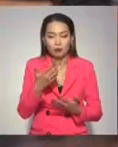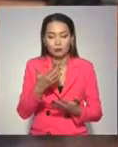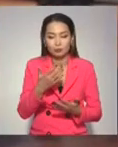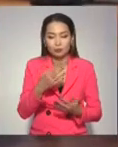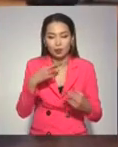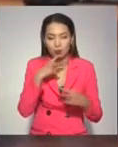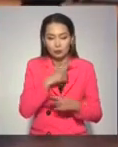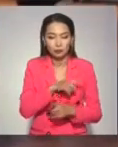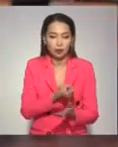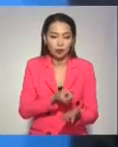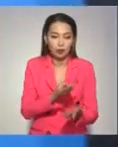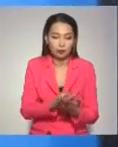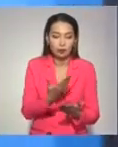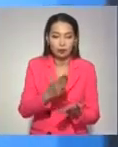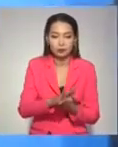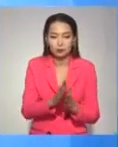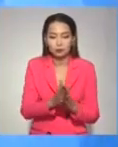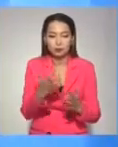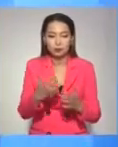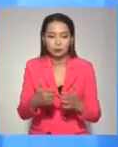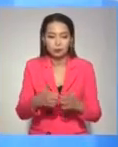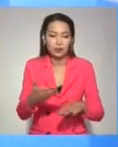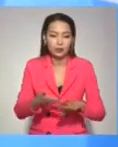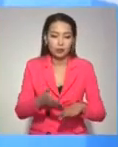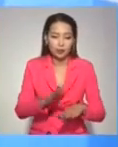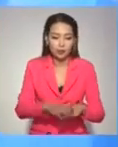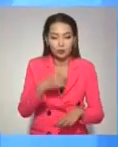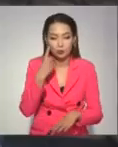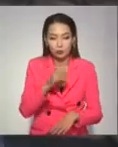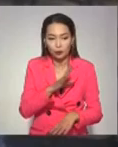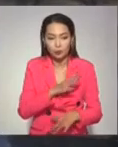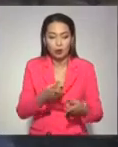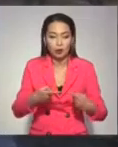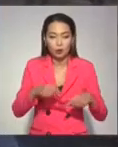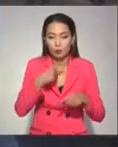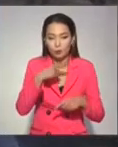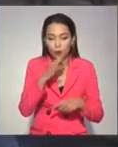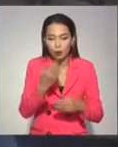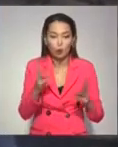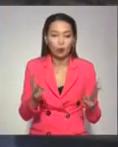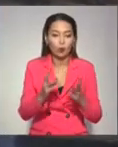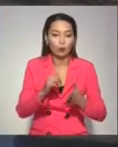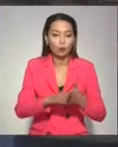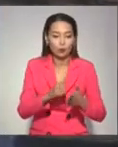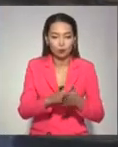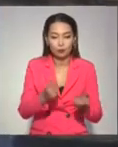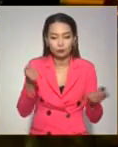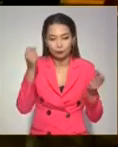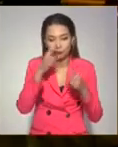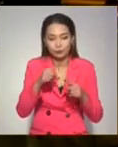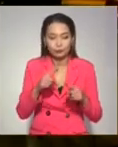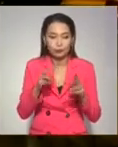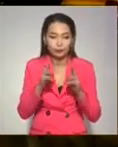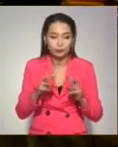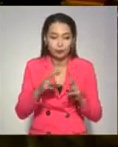түсті. Дәрігерлер олардың жағдайын орташа ауыр деп бағалап отыр. Ал құзырлы орган өрттің себебін анықтап жатыр.